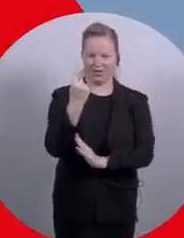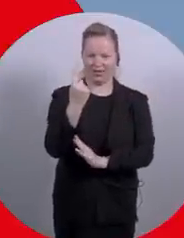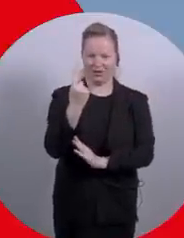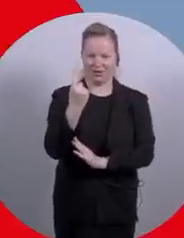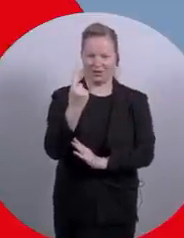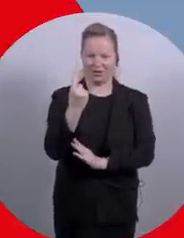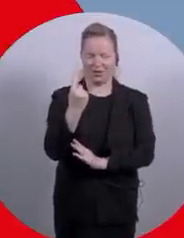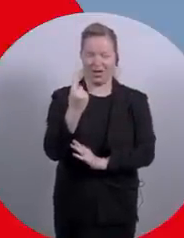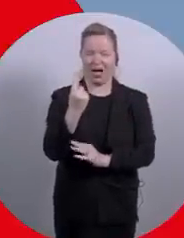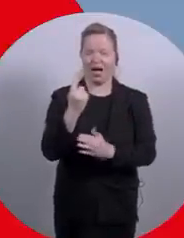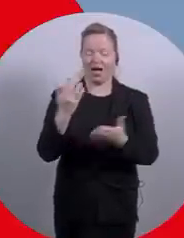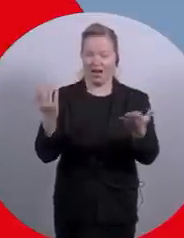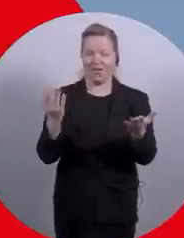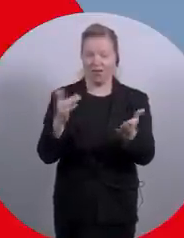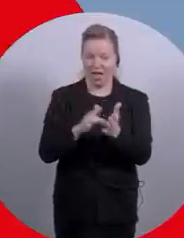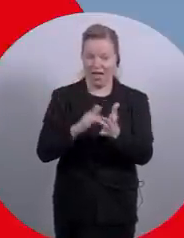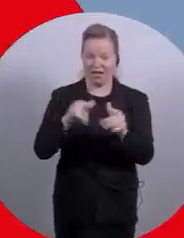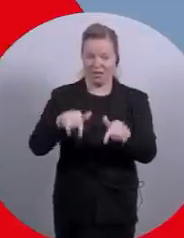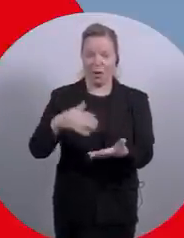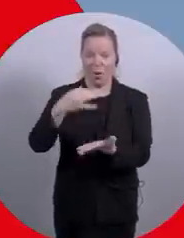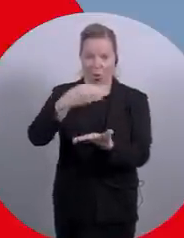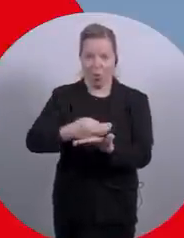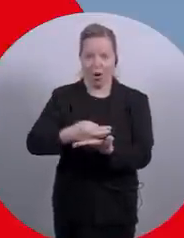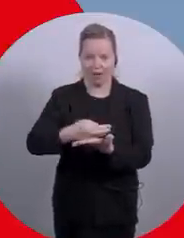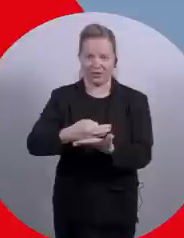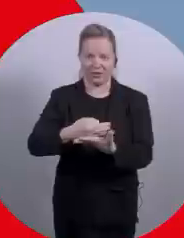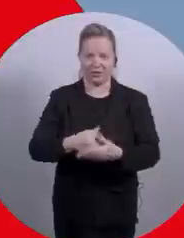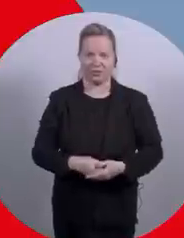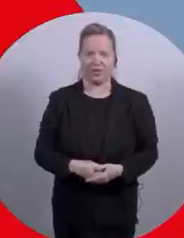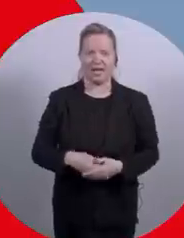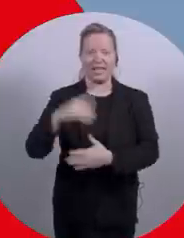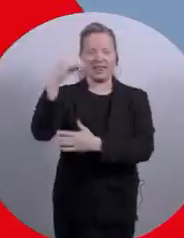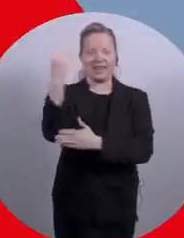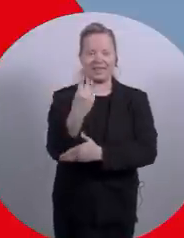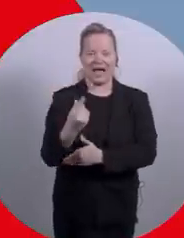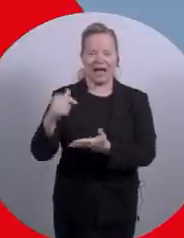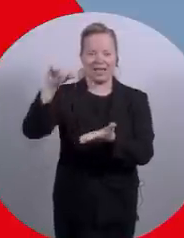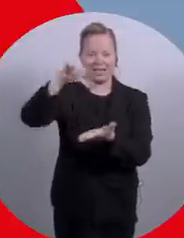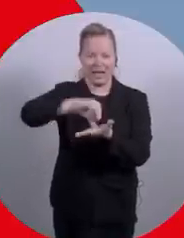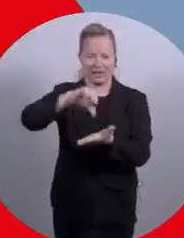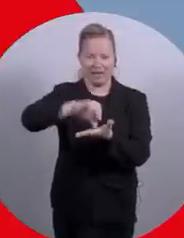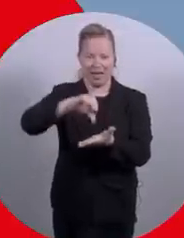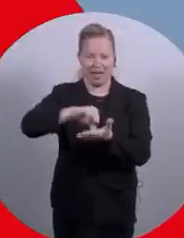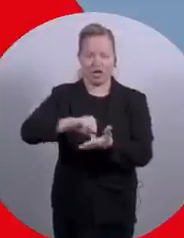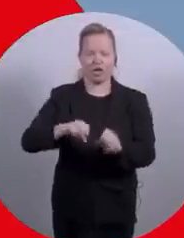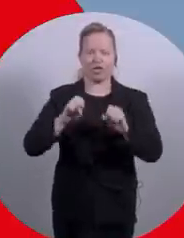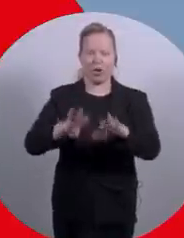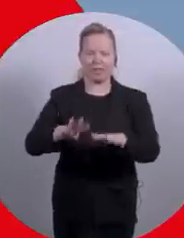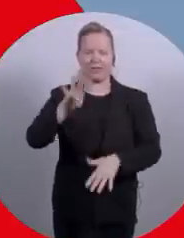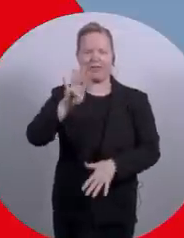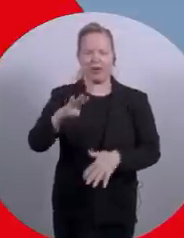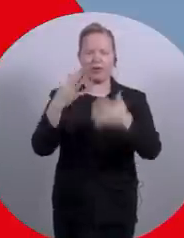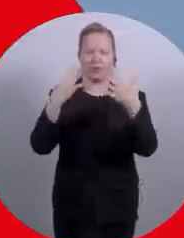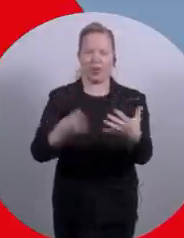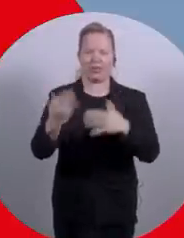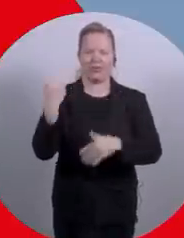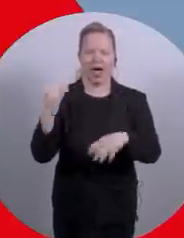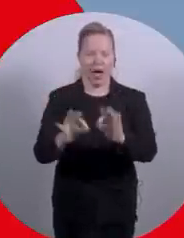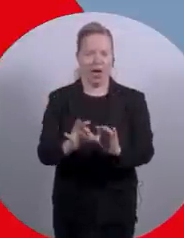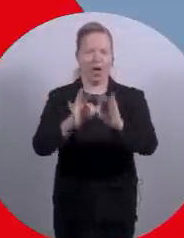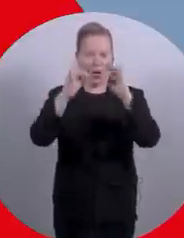zum einen auch wegen dieses Ortes dass Design Center ist 1994 eröffnet worden